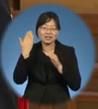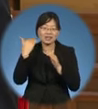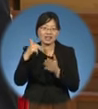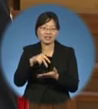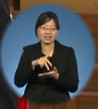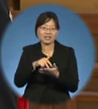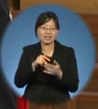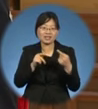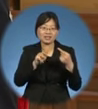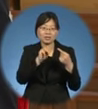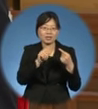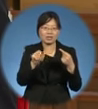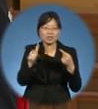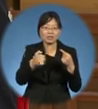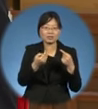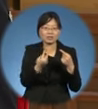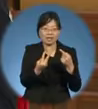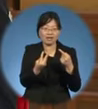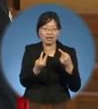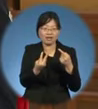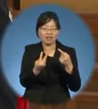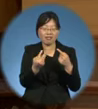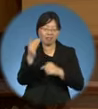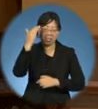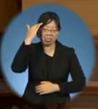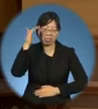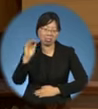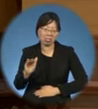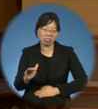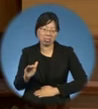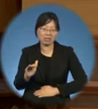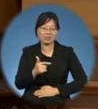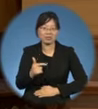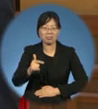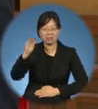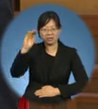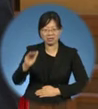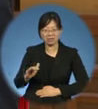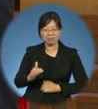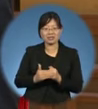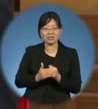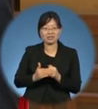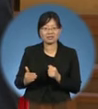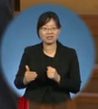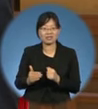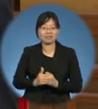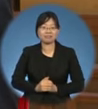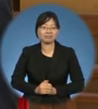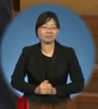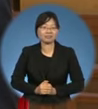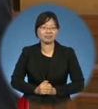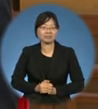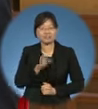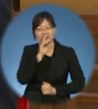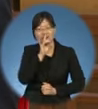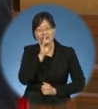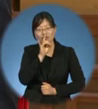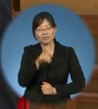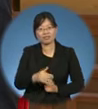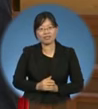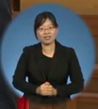해도 1m 한 53 정도밖에 안 됐던. 보니까 너무 조그맣고 그러니까 아, 안 되겠다는